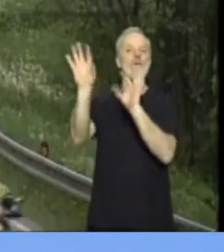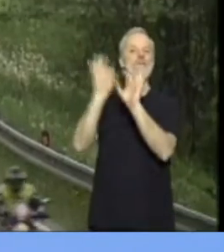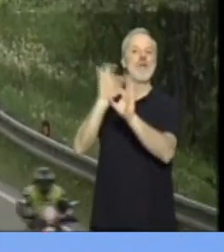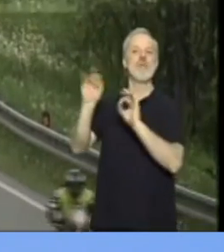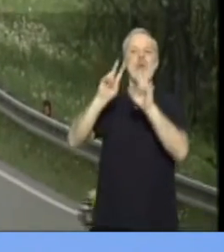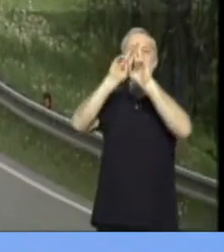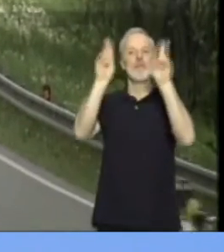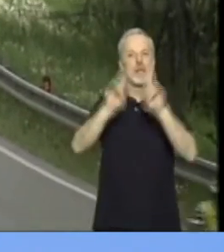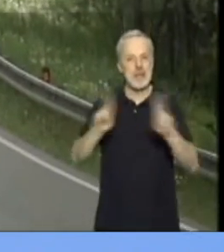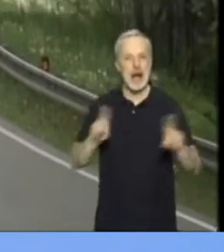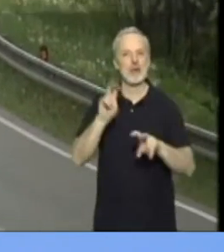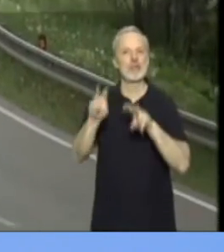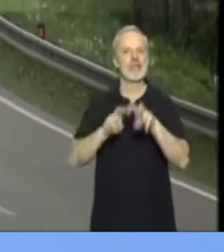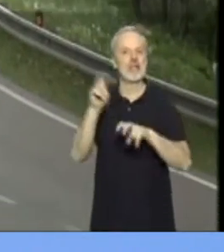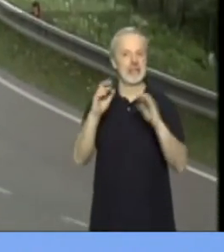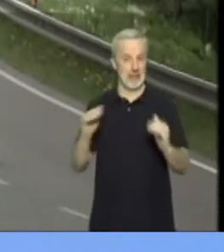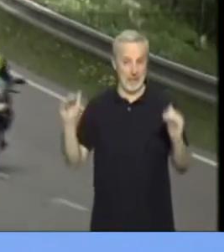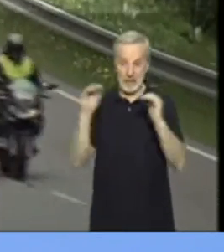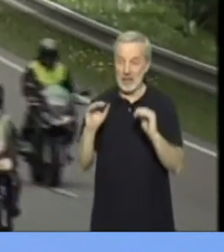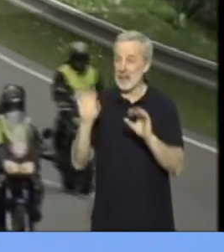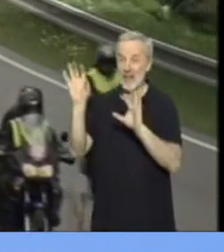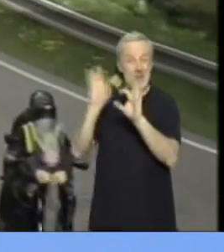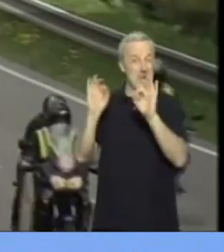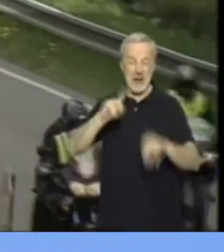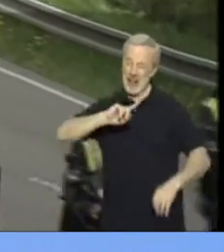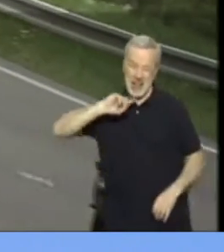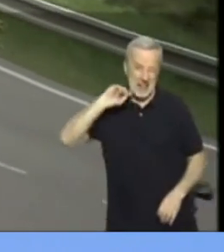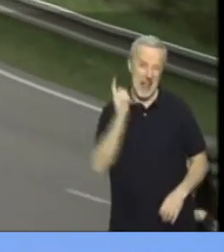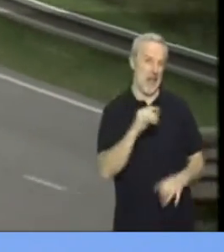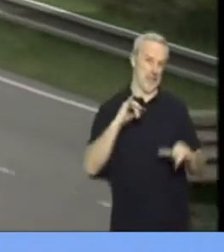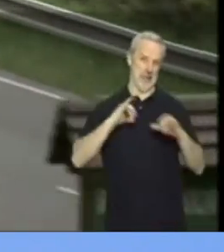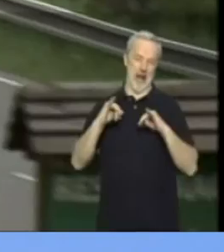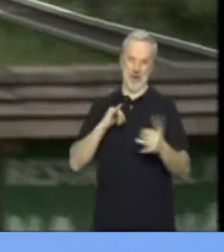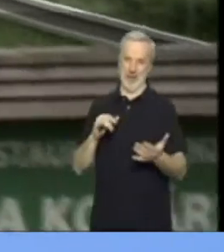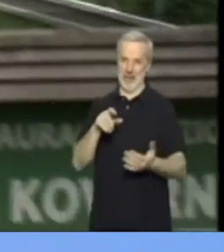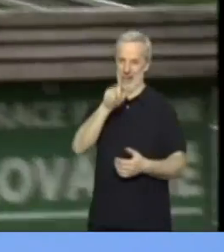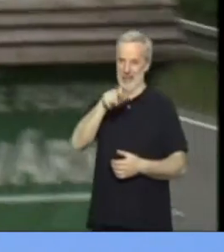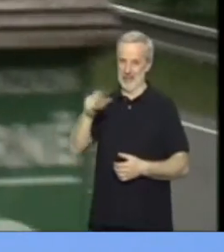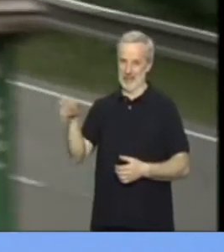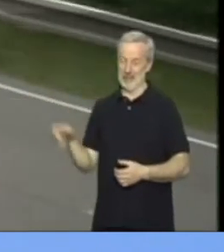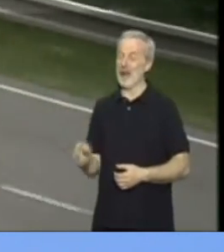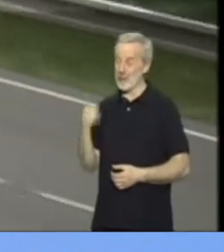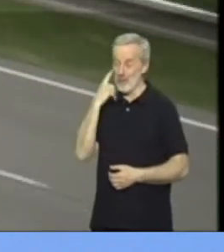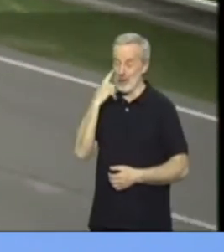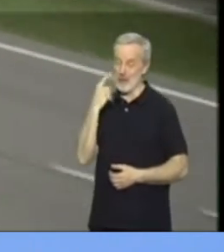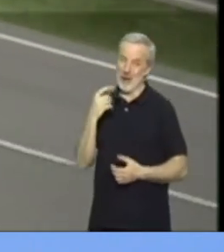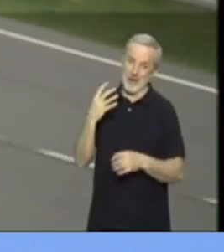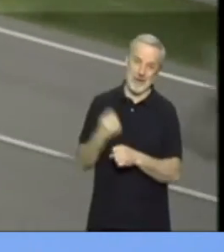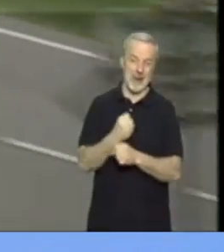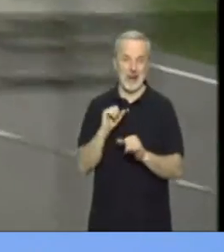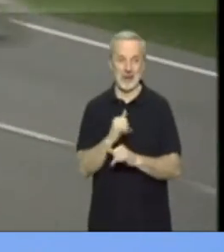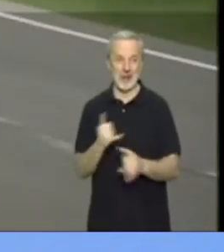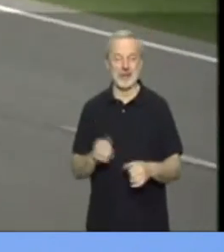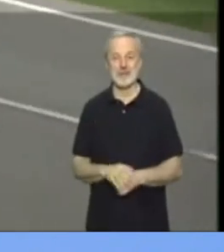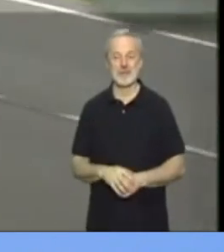Mezinárodní cyklistické federace těch nejlepších závodníků, které by chtěli podporovat, takže i na tento tým se můžeme těšit letos. Je